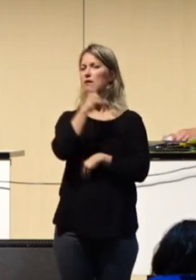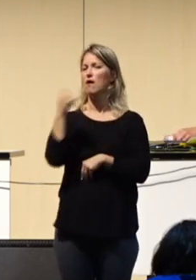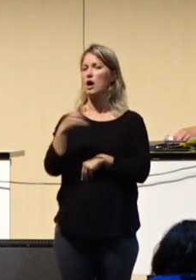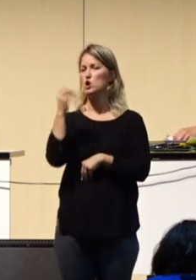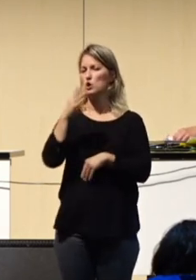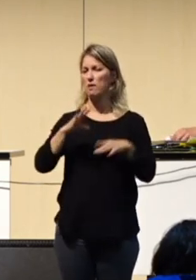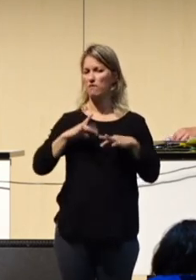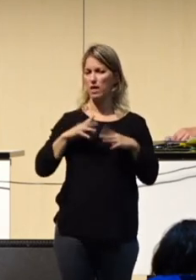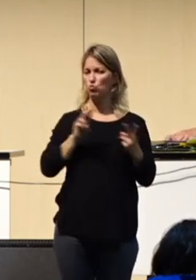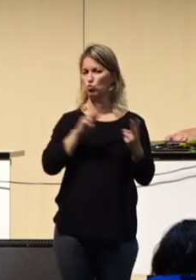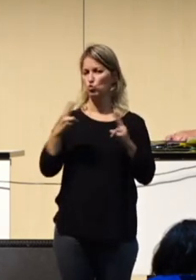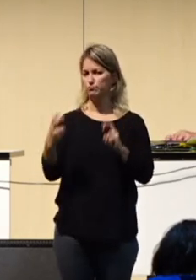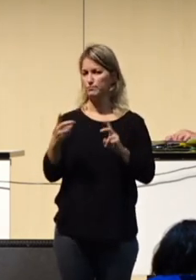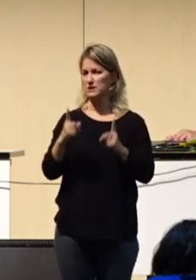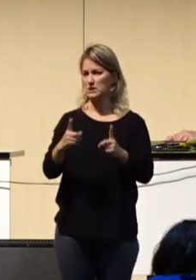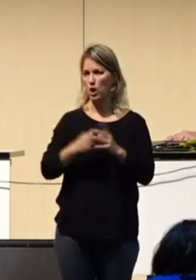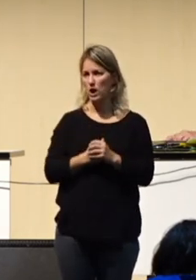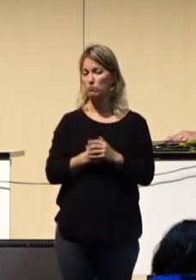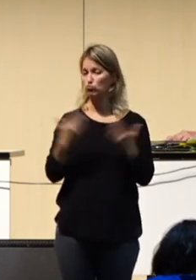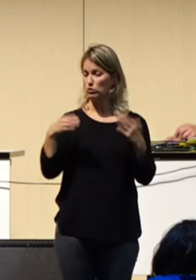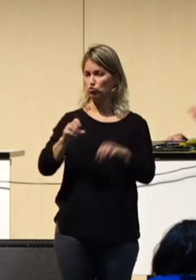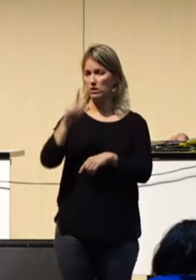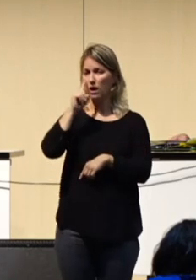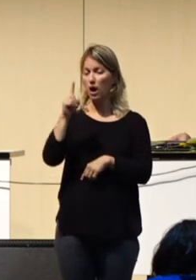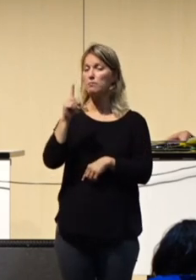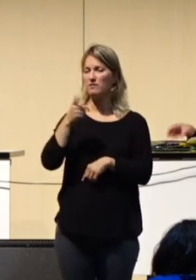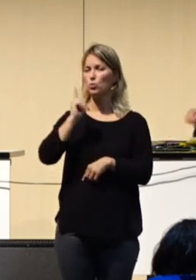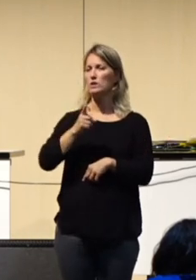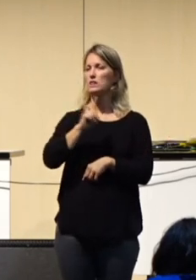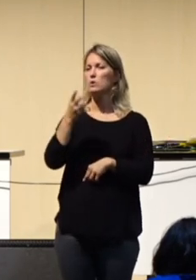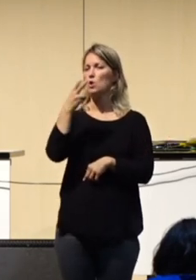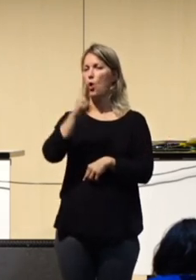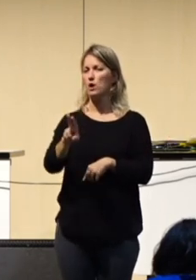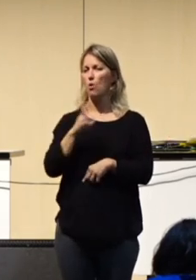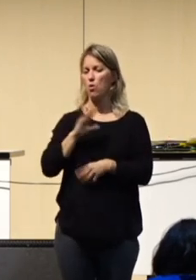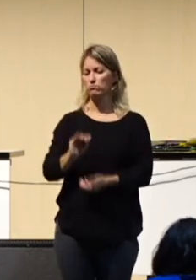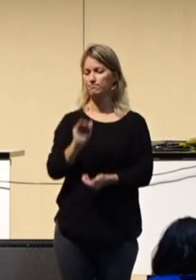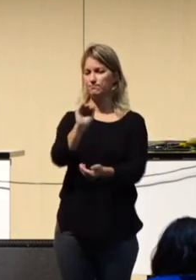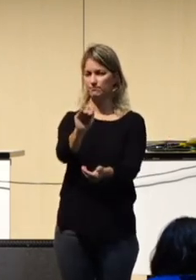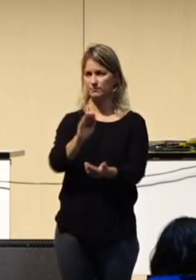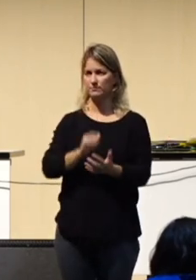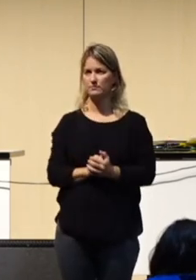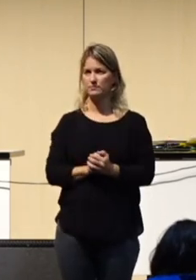umgesetzt werden sollte. Dafür hat der Stadtrat auch 100.000 Euro bereitgestellt.